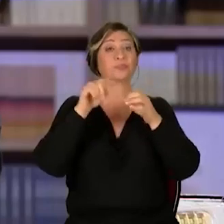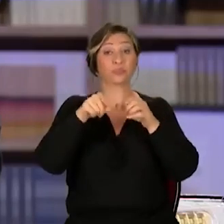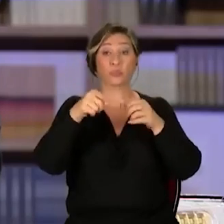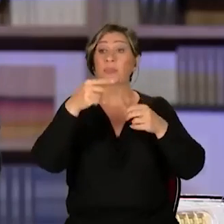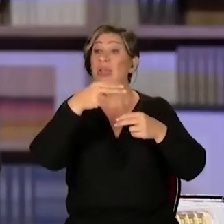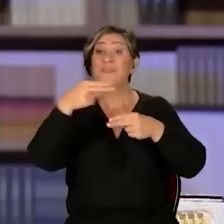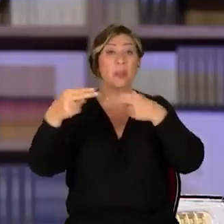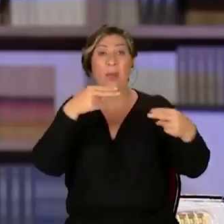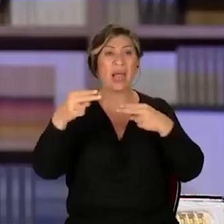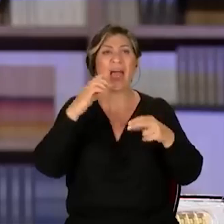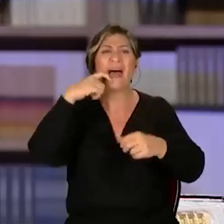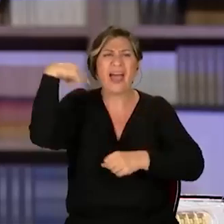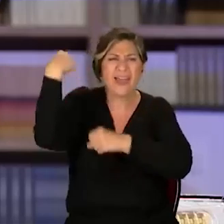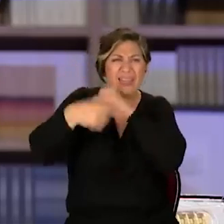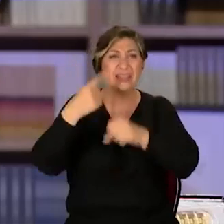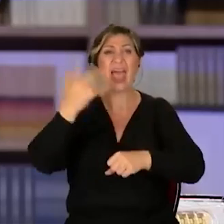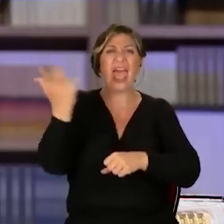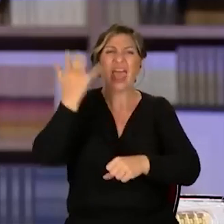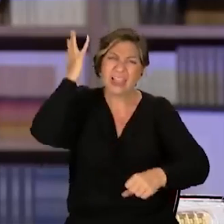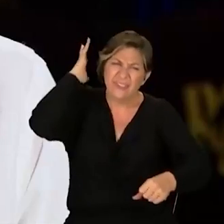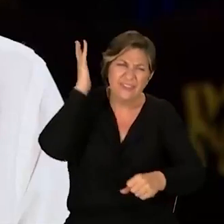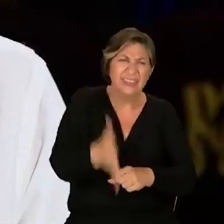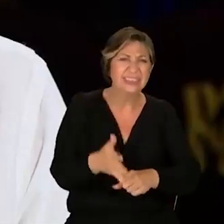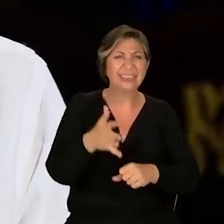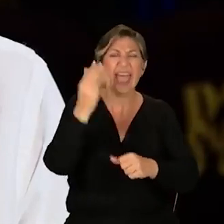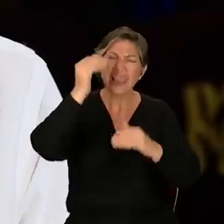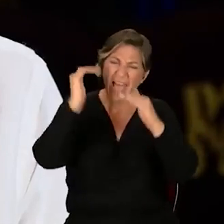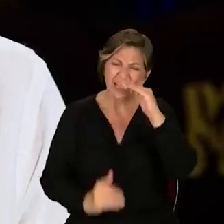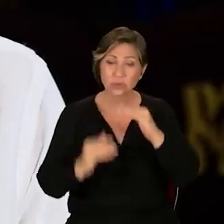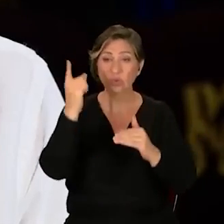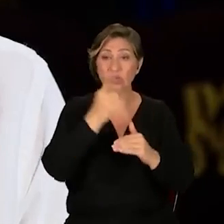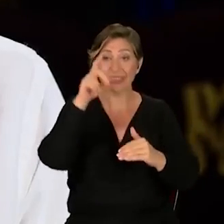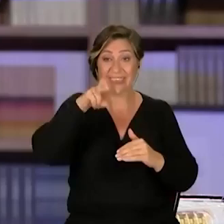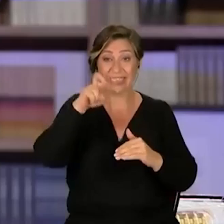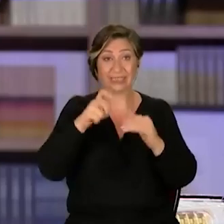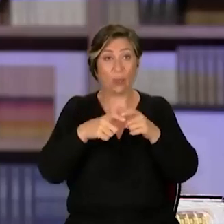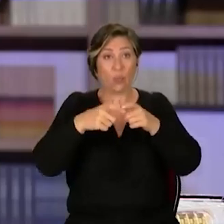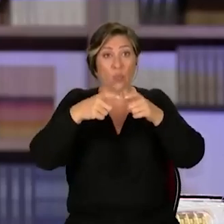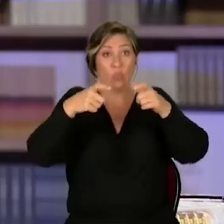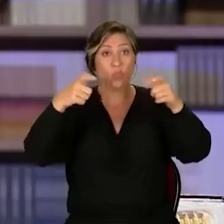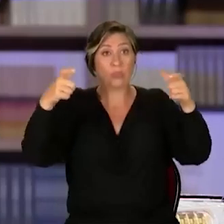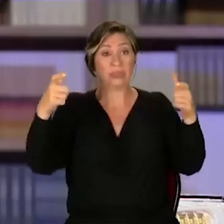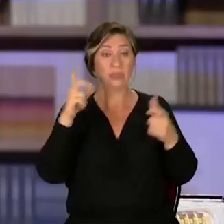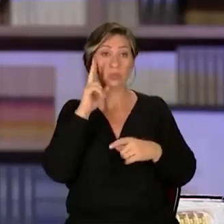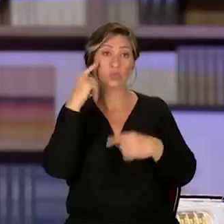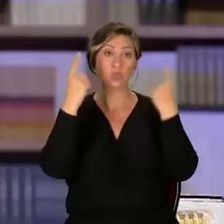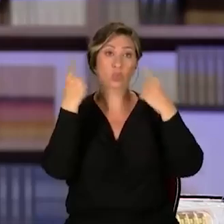oluşturduğu pazarın her yıl en az %8'lik bir ivme ile büyümesi